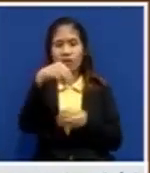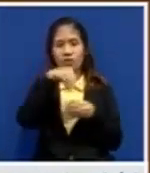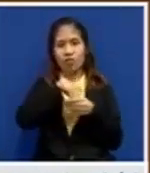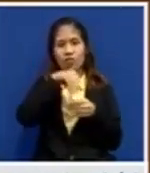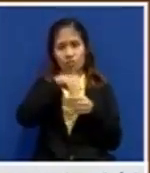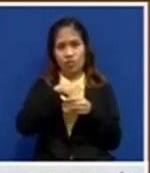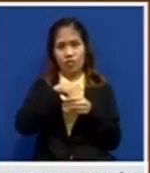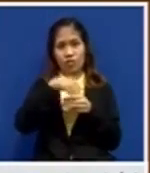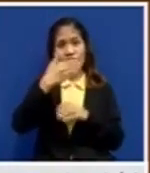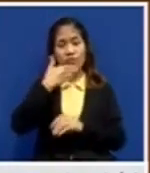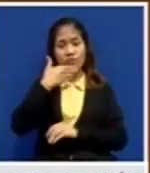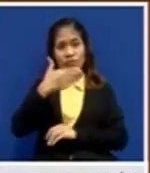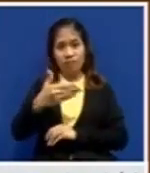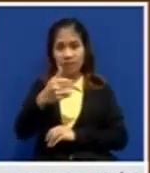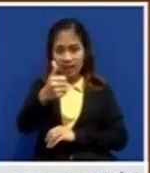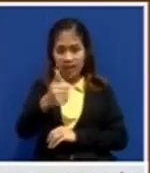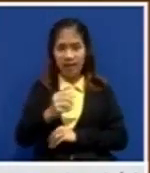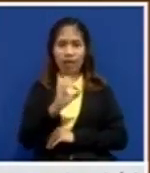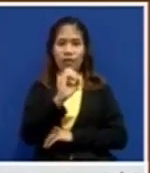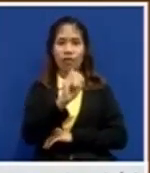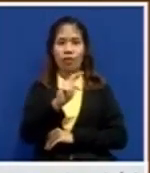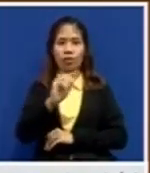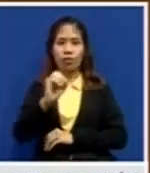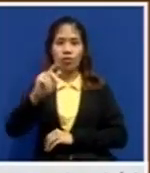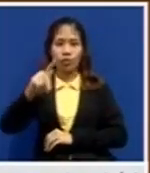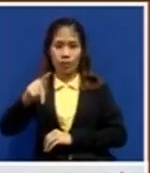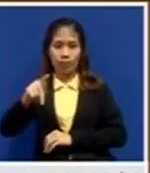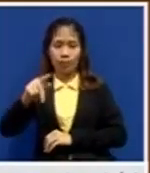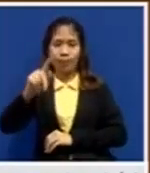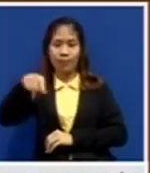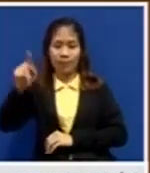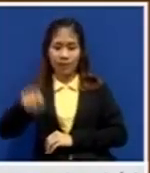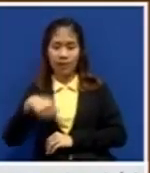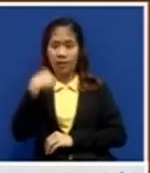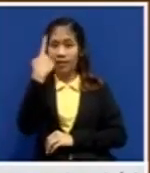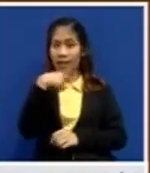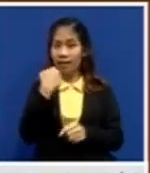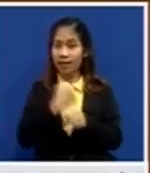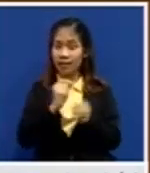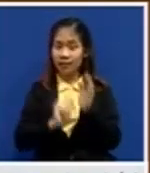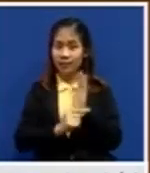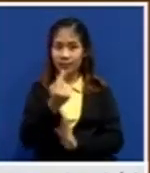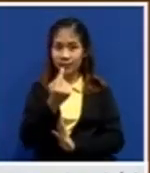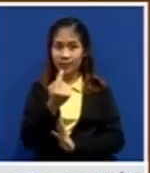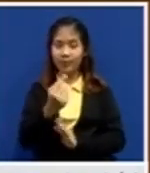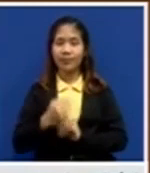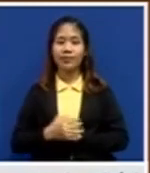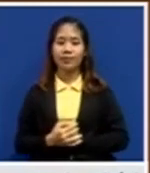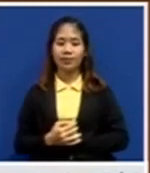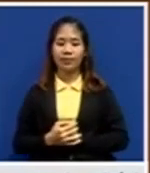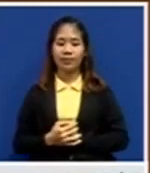แล้วก็ยั่งยืนโอท็อปเกิดขึ้นเมื่อไรใครทำ